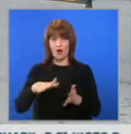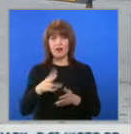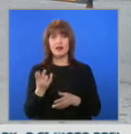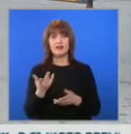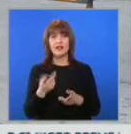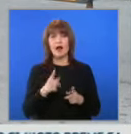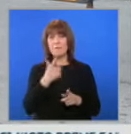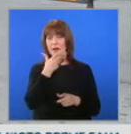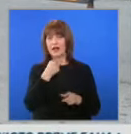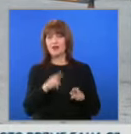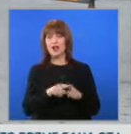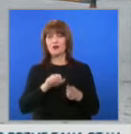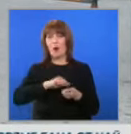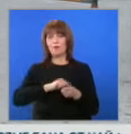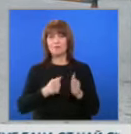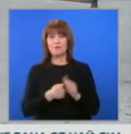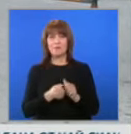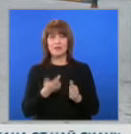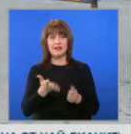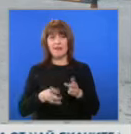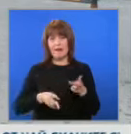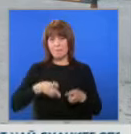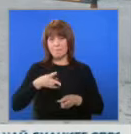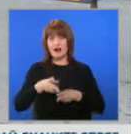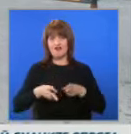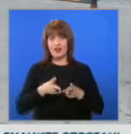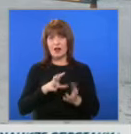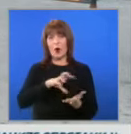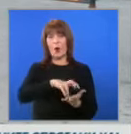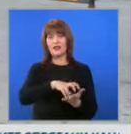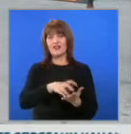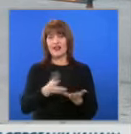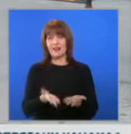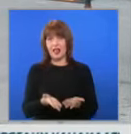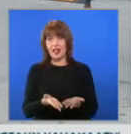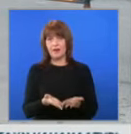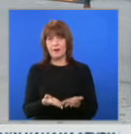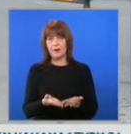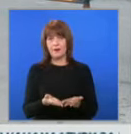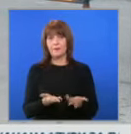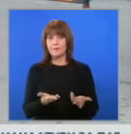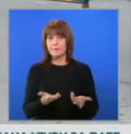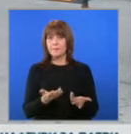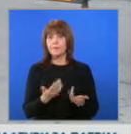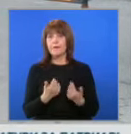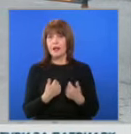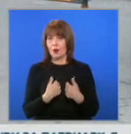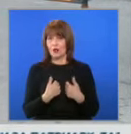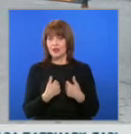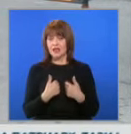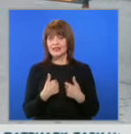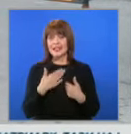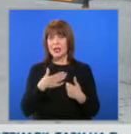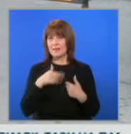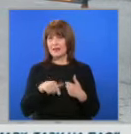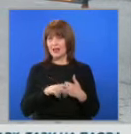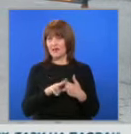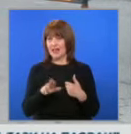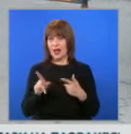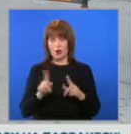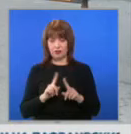мафиотски класа, кой да рекетира квартала, без да питат квартала от съгласен ли. Имам въпрос, след като ИТАНА, независи от Има такъв народ,